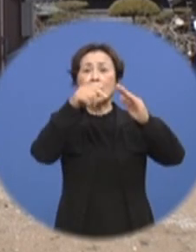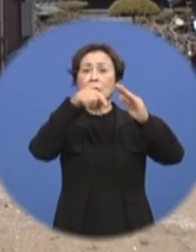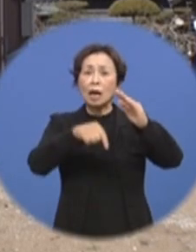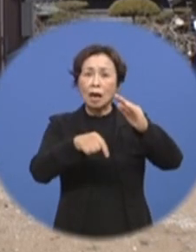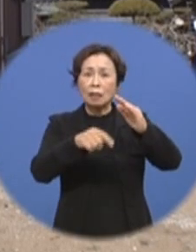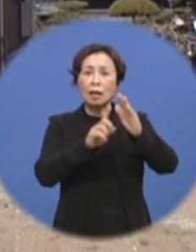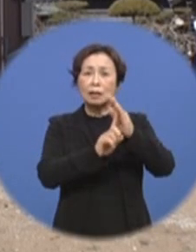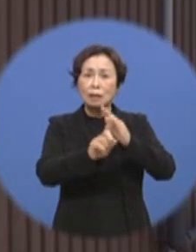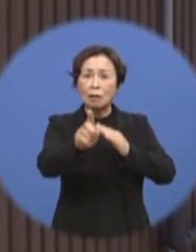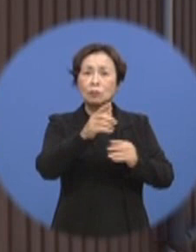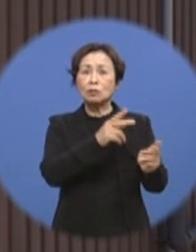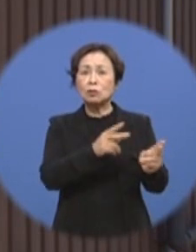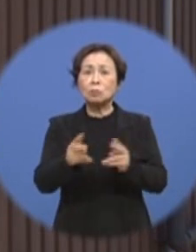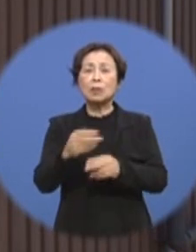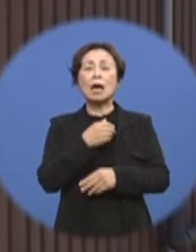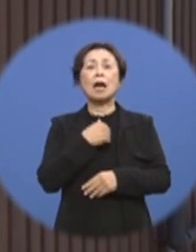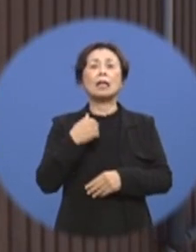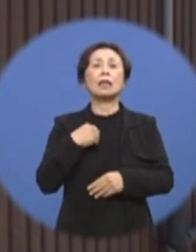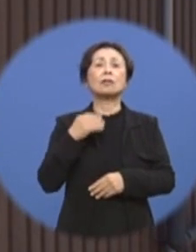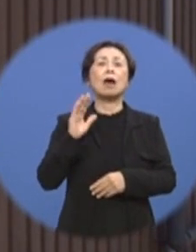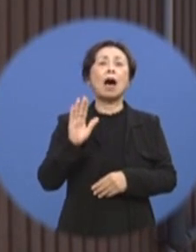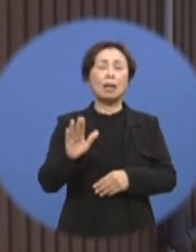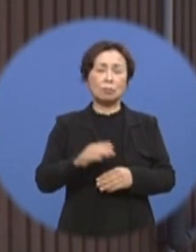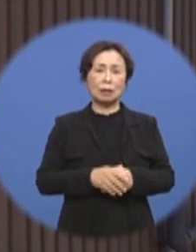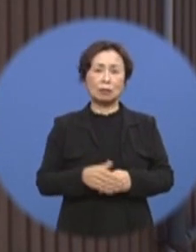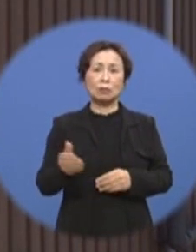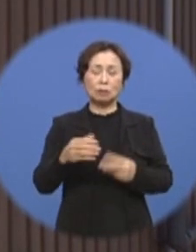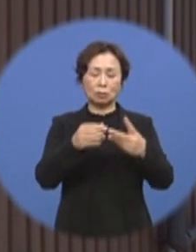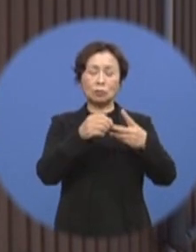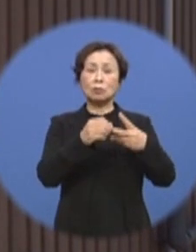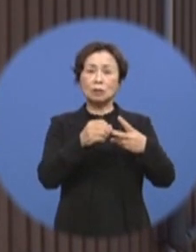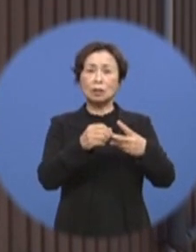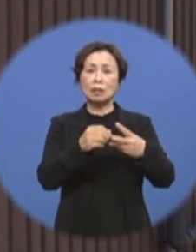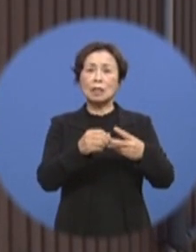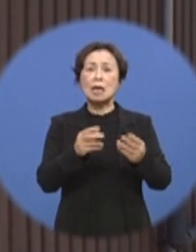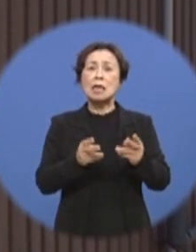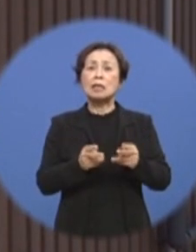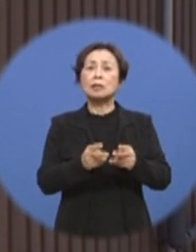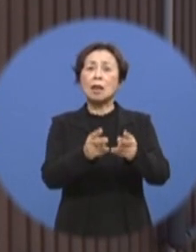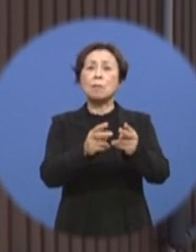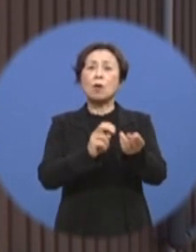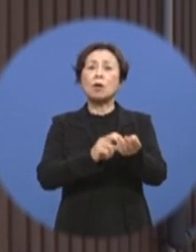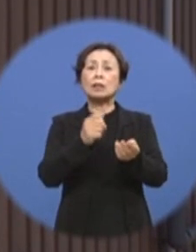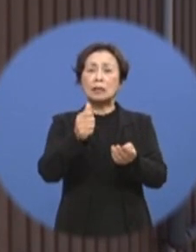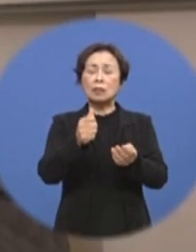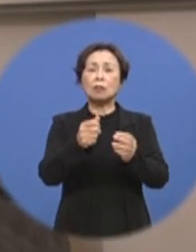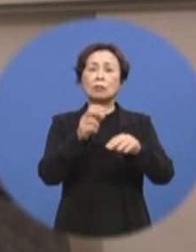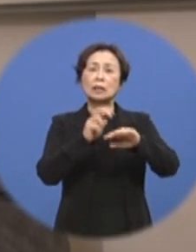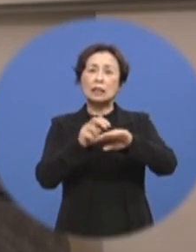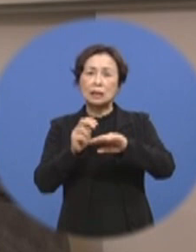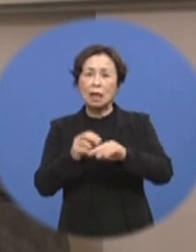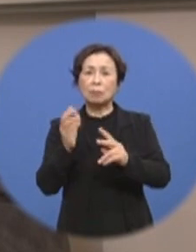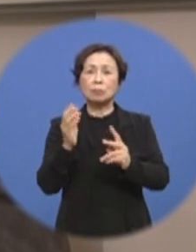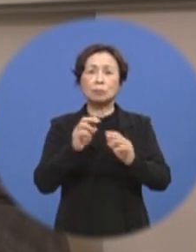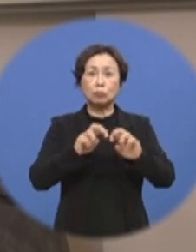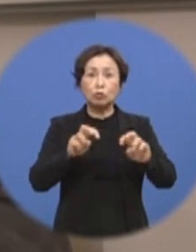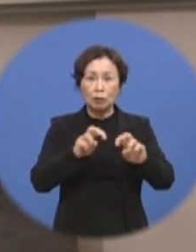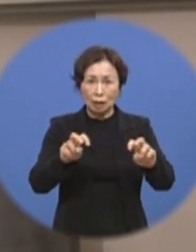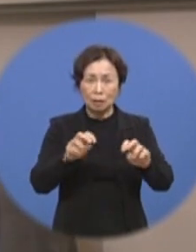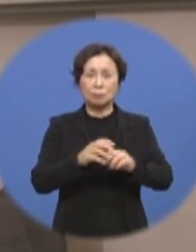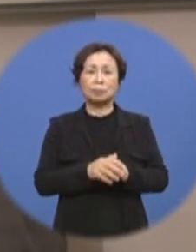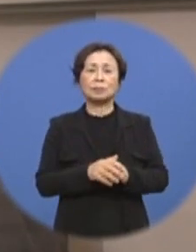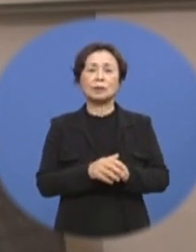です月に専門家によるあの診断とかあの分析我々精神科医は